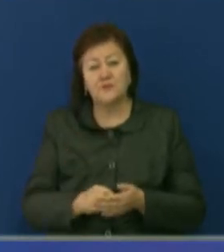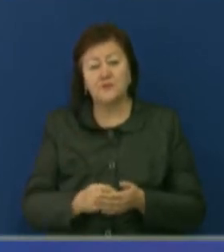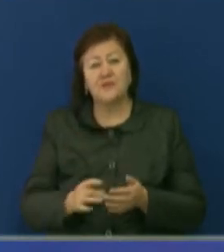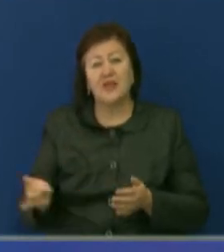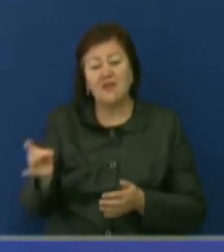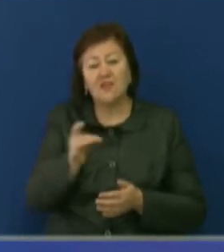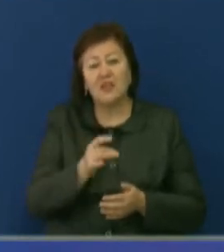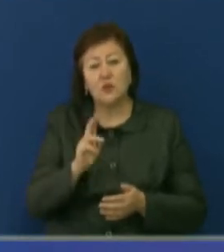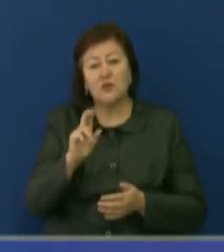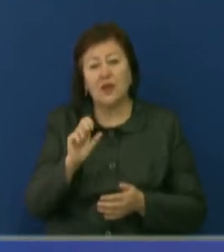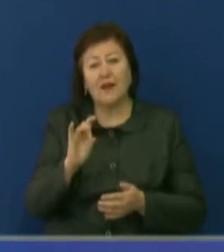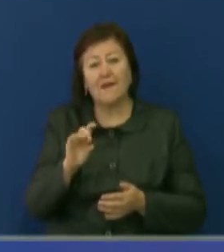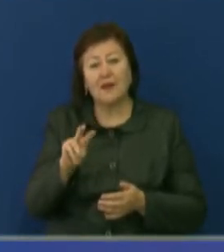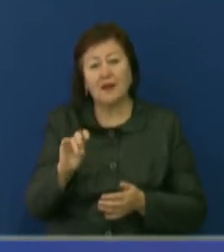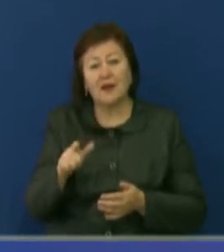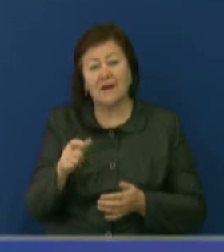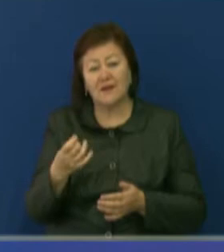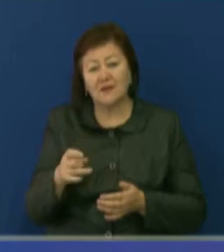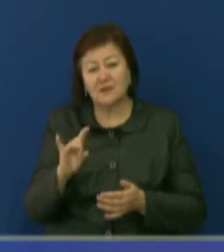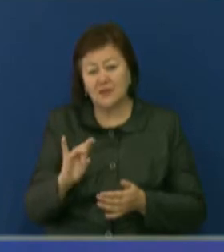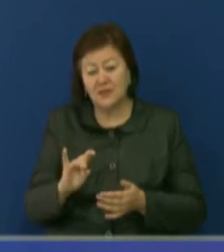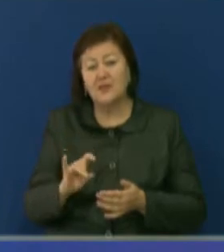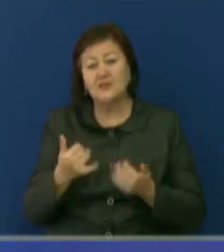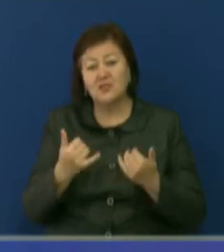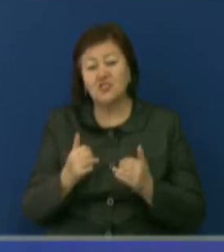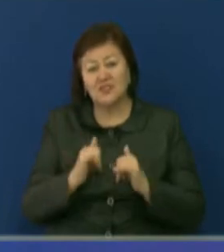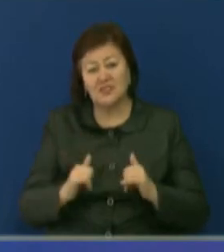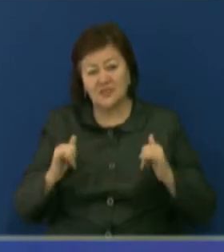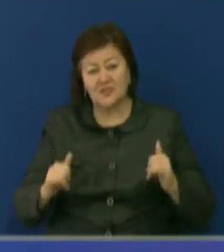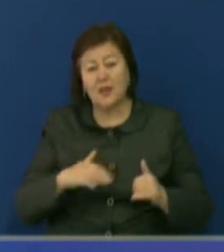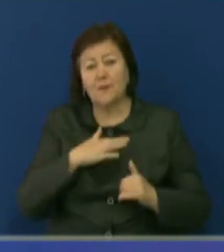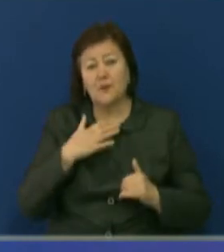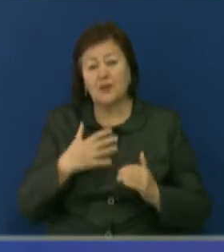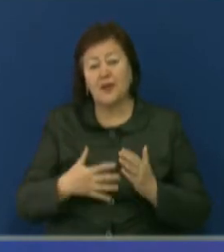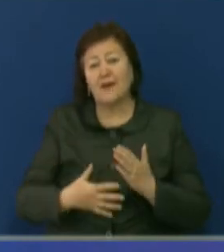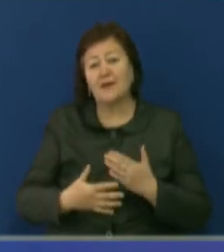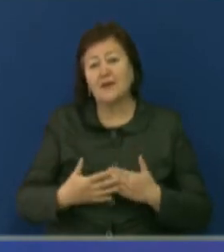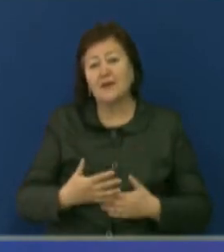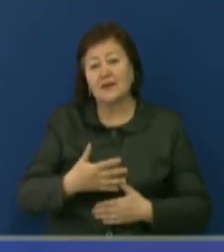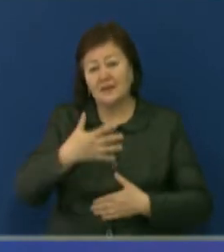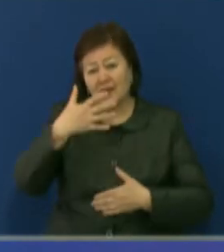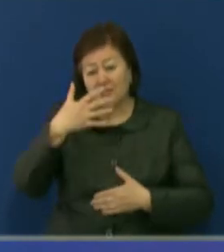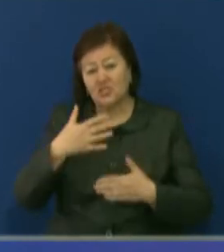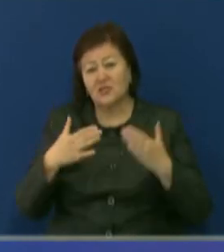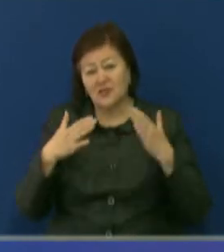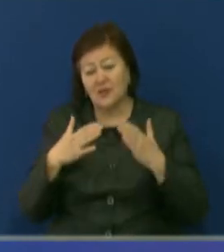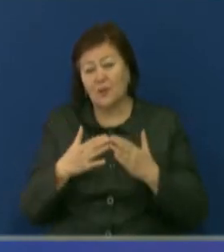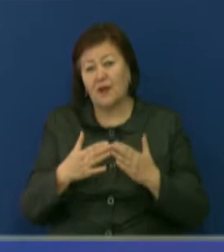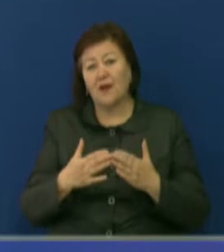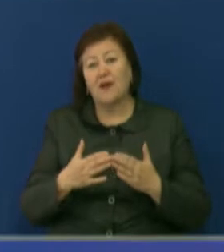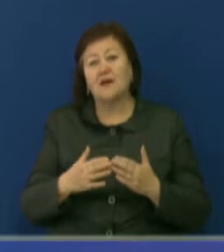Қарағайлы мөлтек ауданы қарқынды дамып, аумағы ұлғайып келеді. Көпқабатты үйлер мен мәдени нысандардың құрылысы белсенді